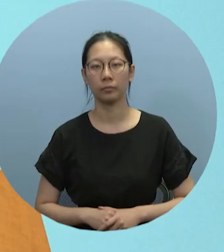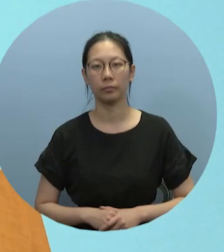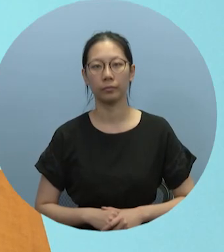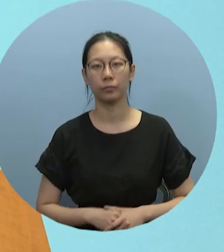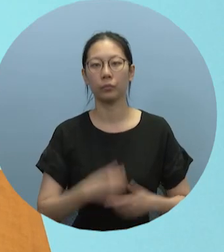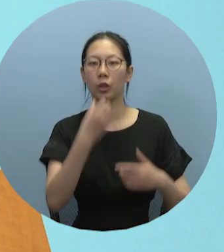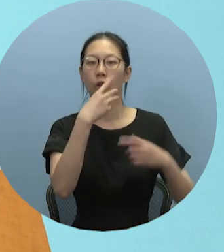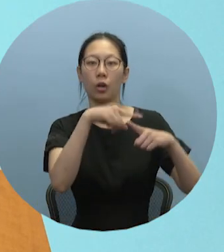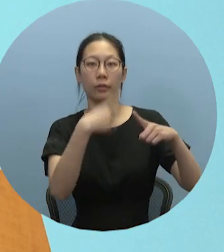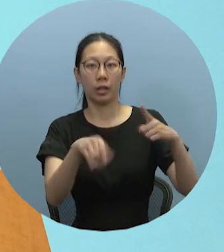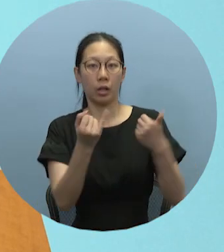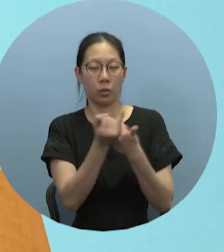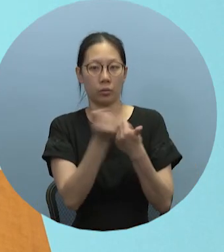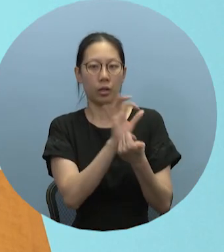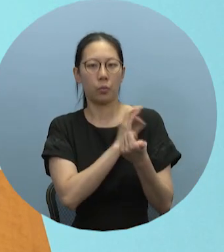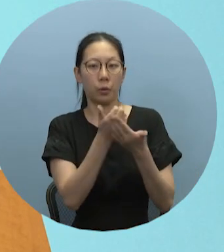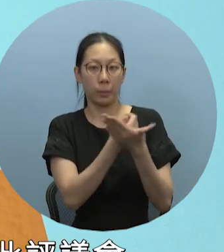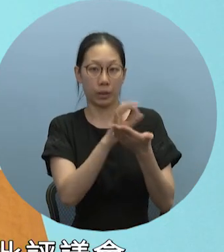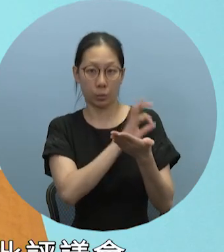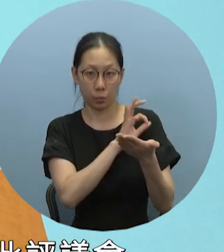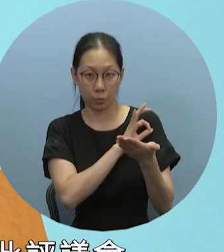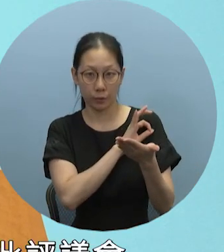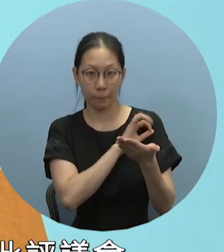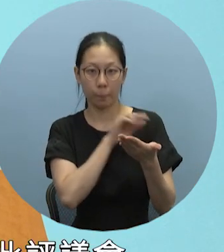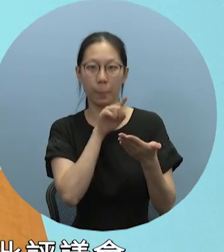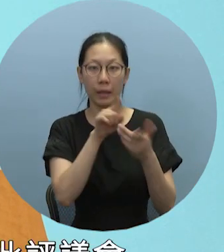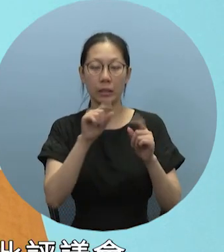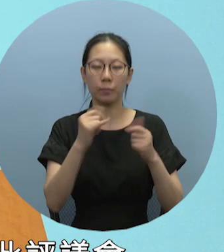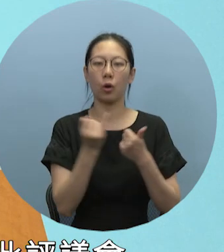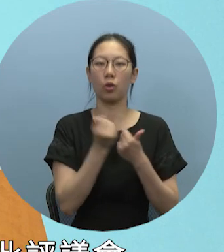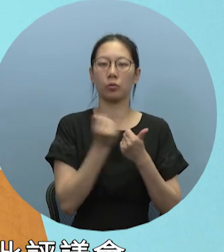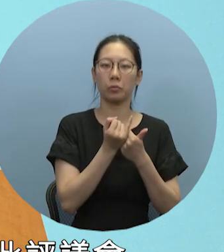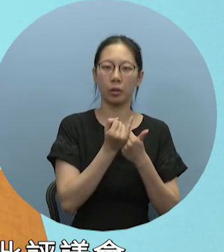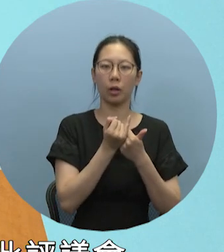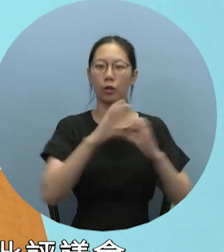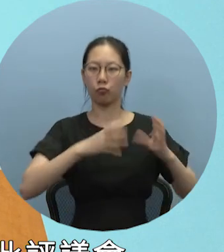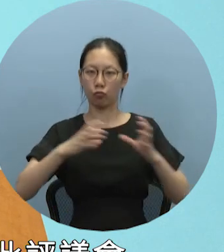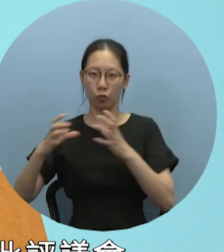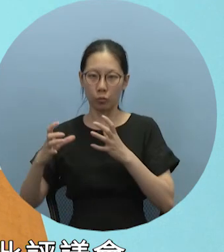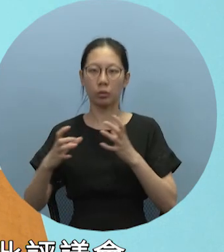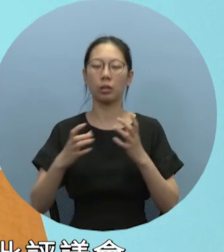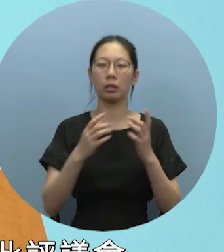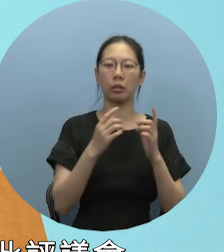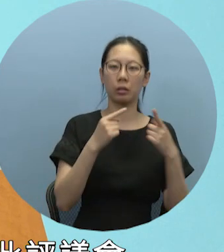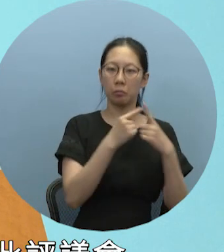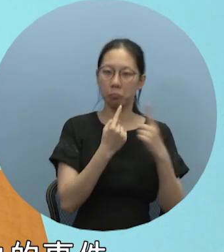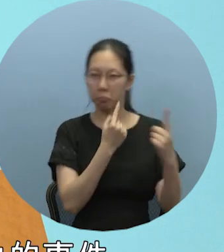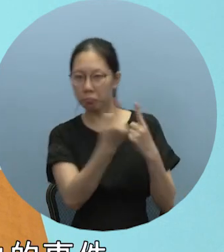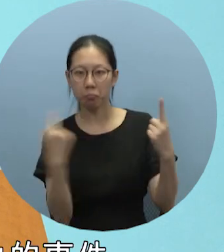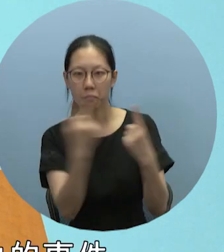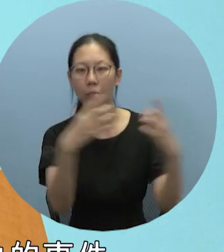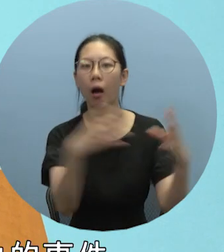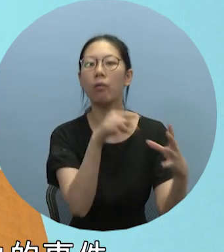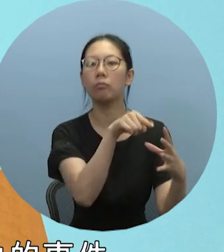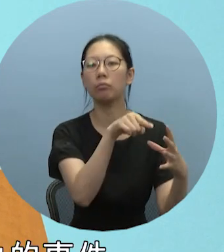港大呢個學生會評議會，港大裏面各個學生組織都有代表喺呢個評議會裏面，竟然